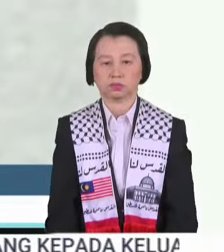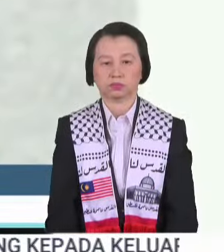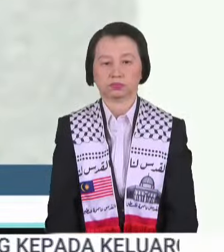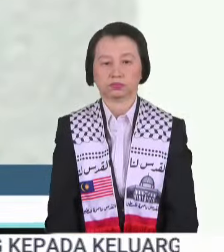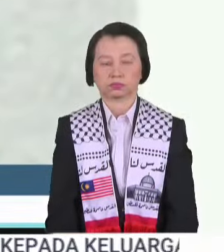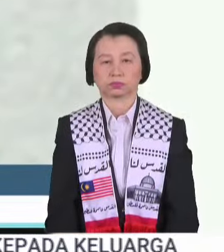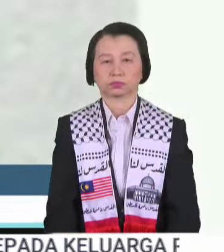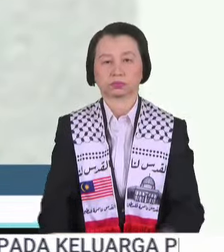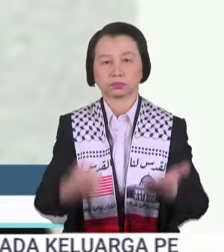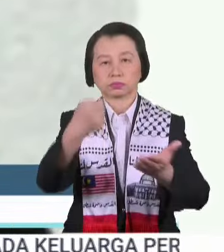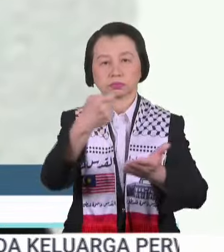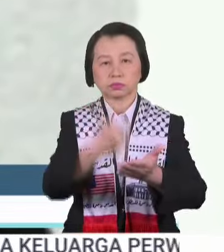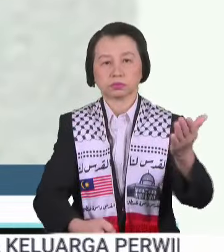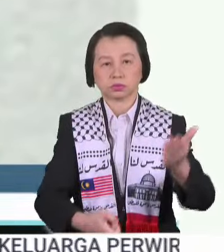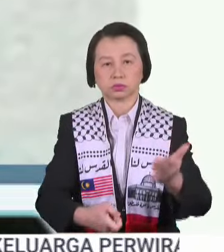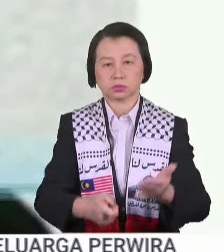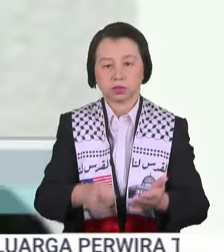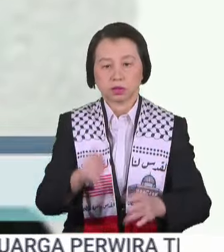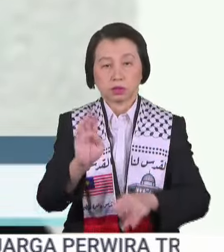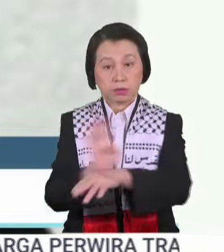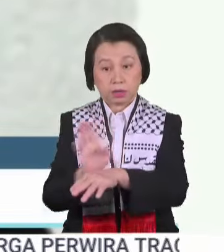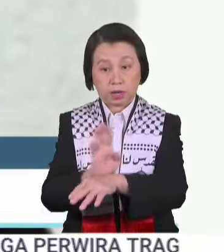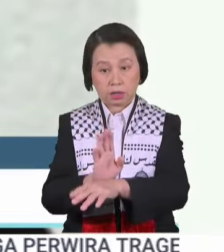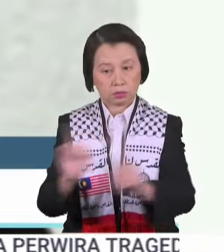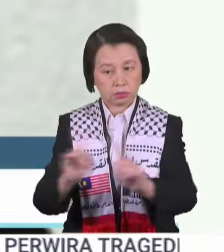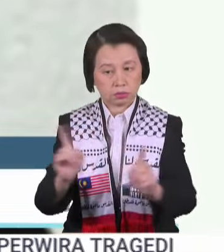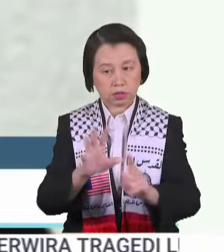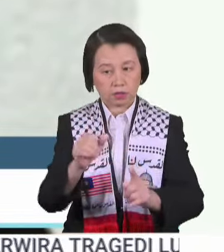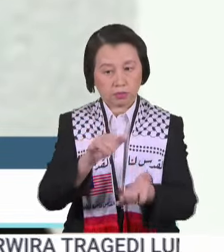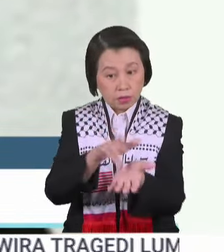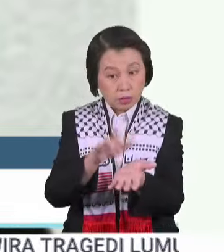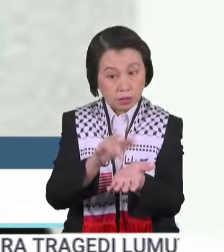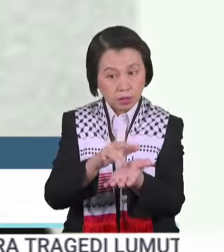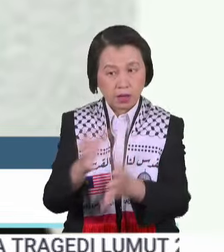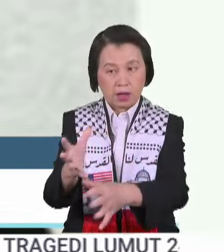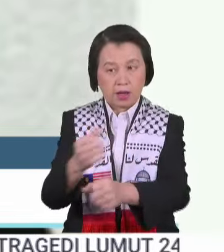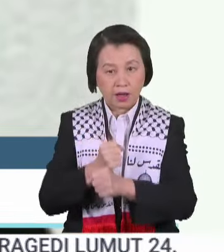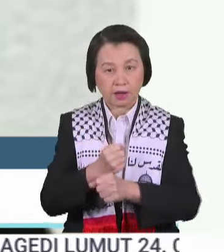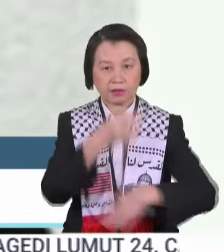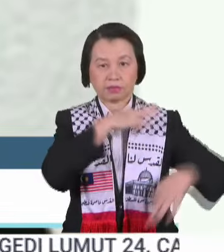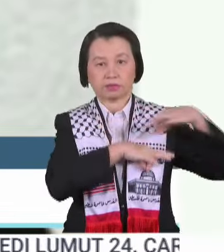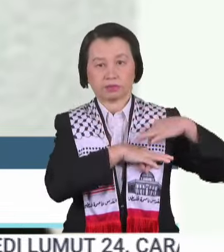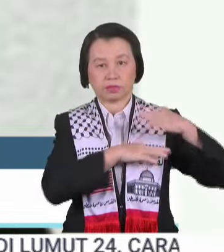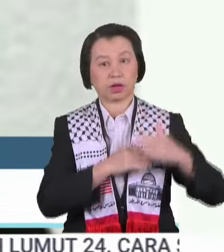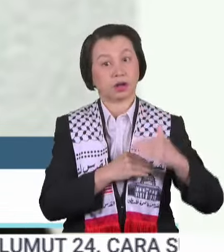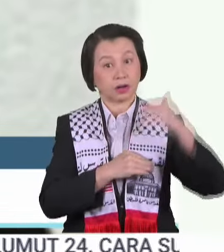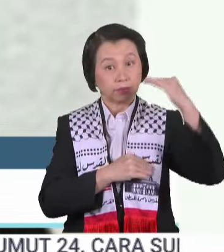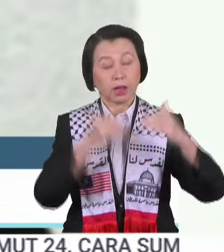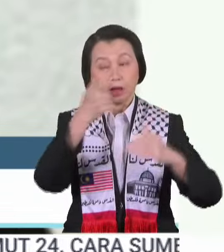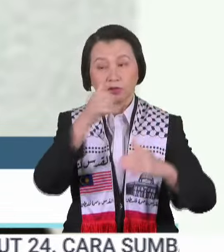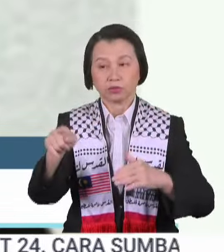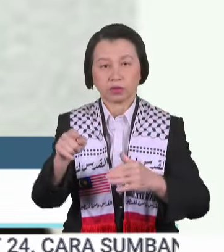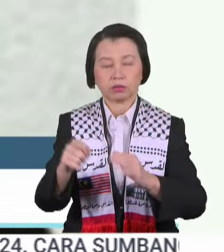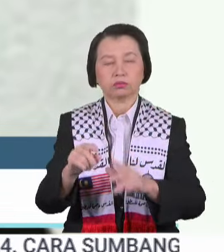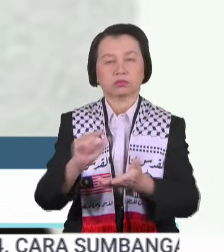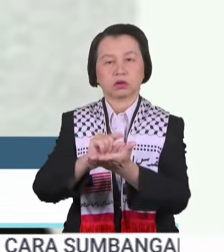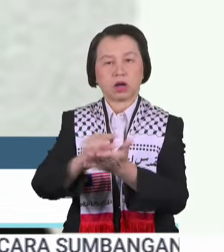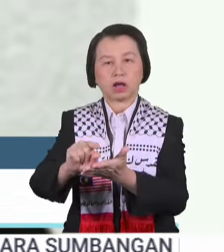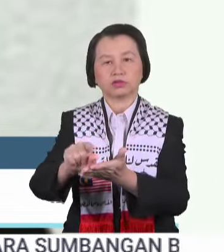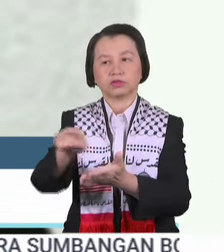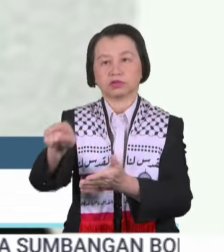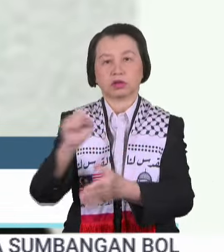Peniaga ini mengambil kesempatan untuk mengaut keuntungan berlebihan, ya, kenaikan disebabkan oleh kenaikan